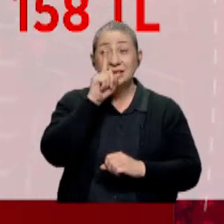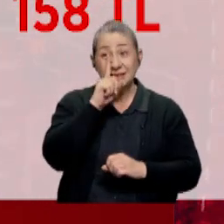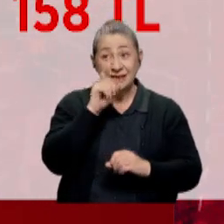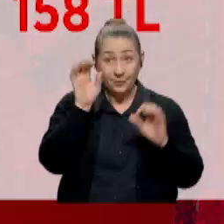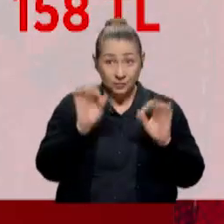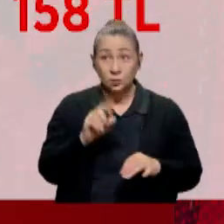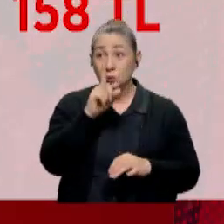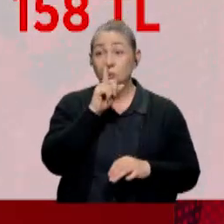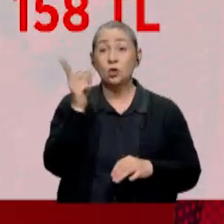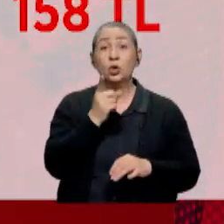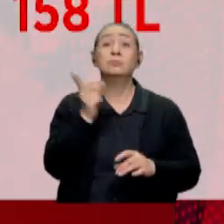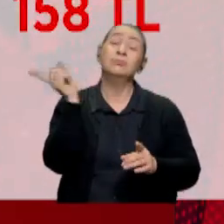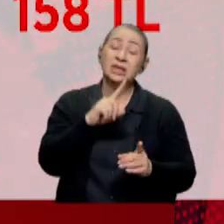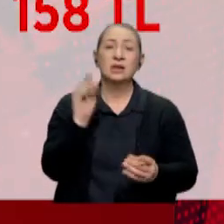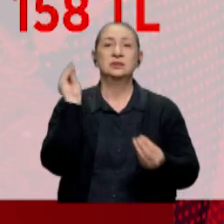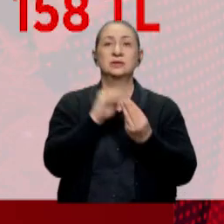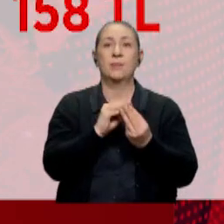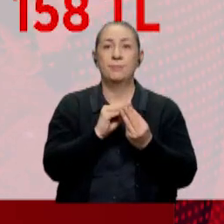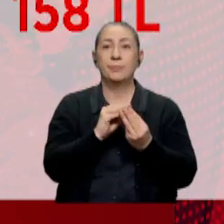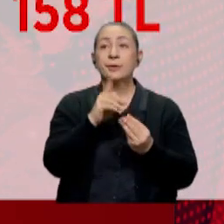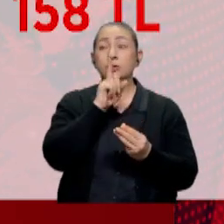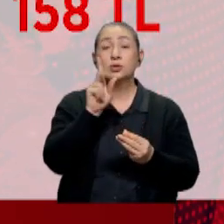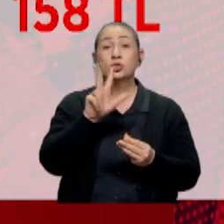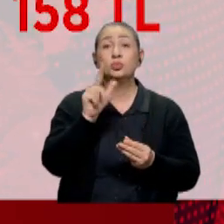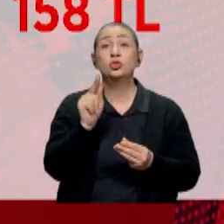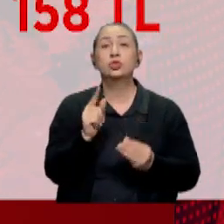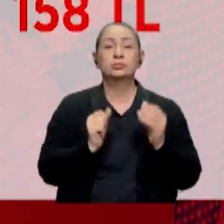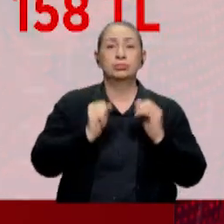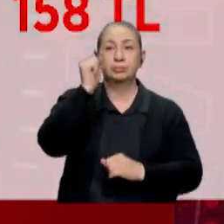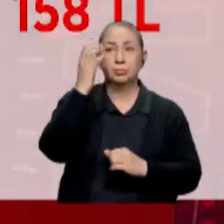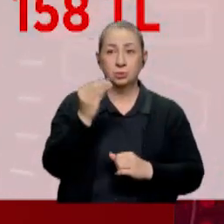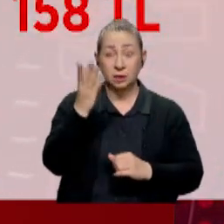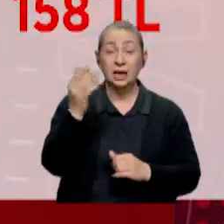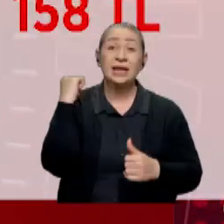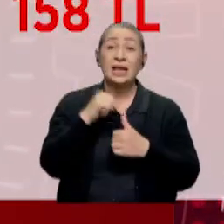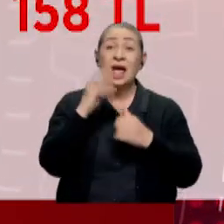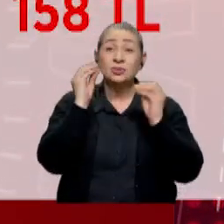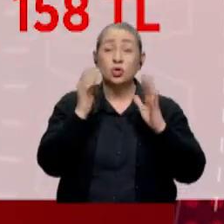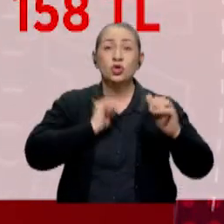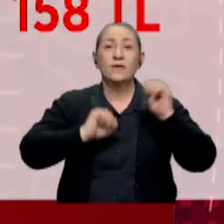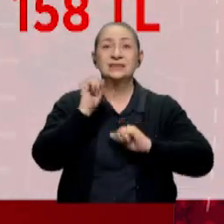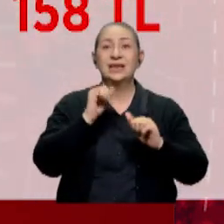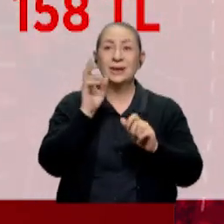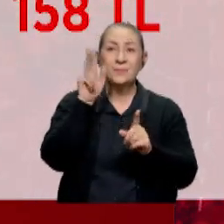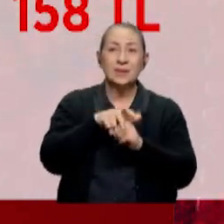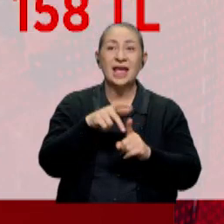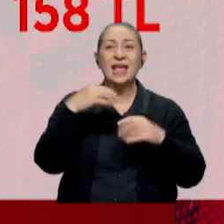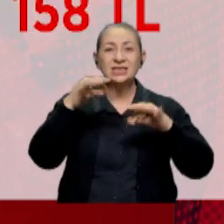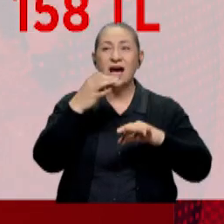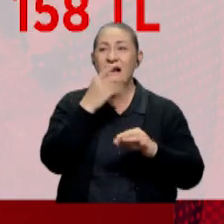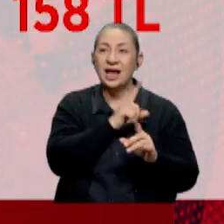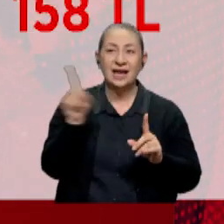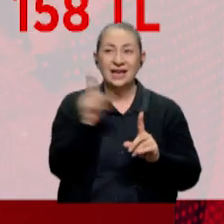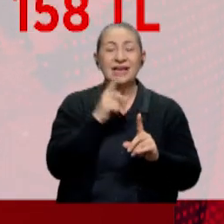ayı itibariyle %10 daha zamlı satılıyor biletler. 130,5 liraya çıktı ücret. Yine en çok üniversite öğrencilerinin kullandığı